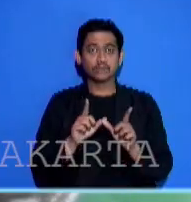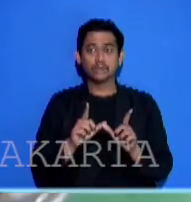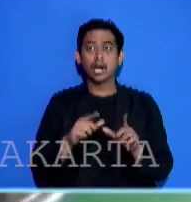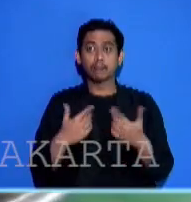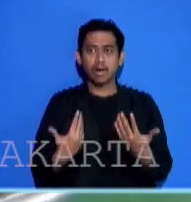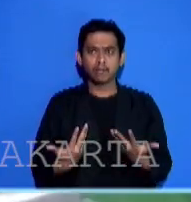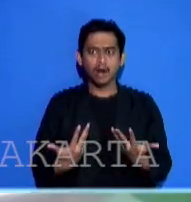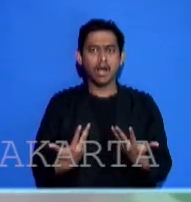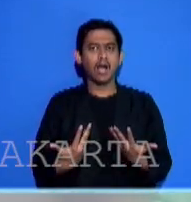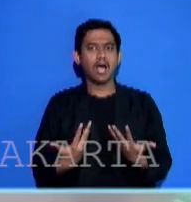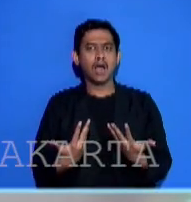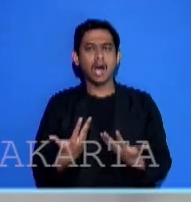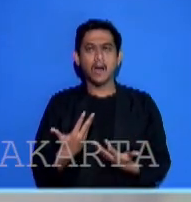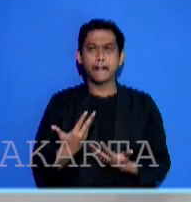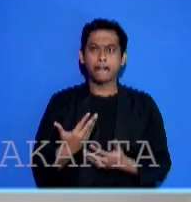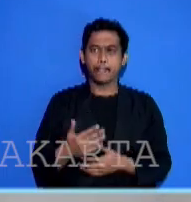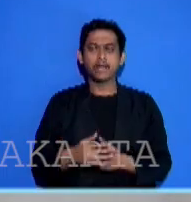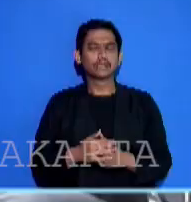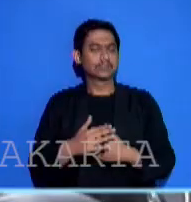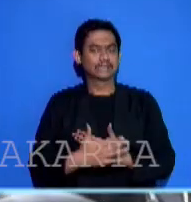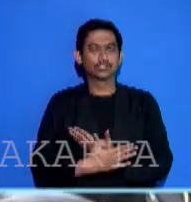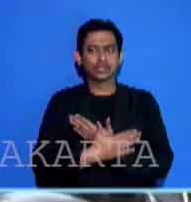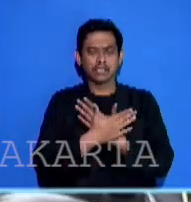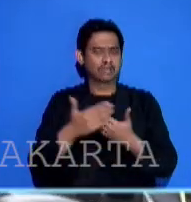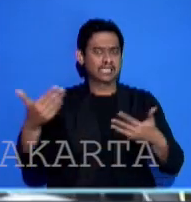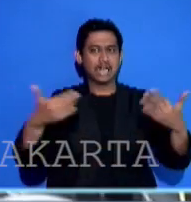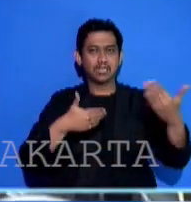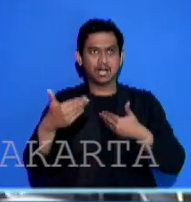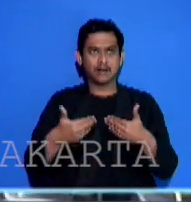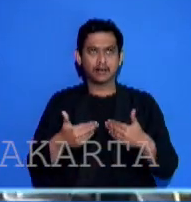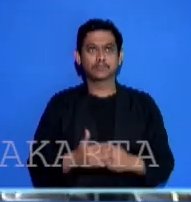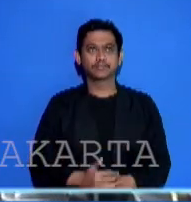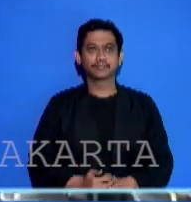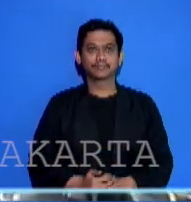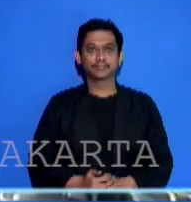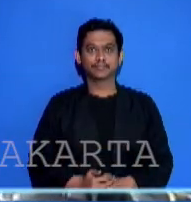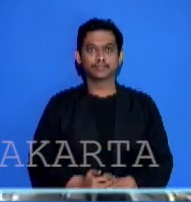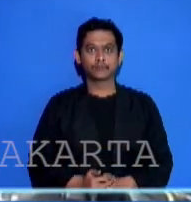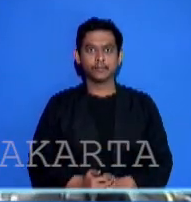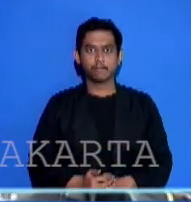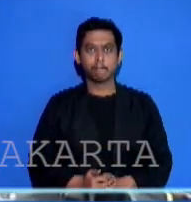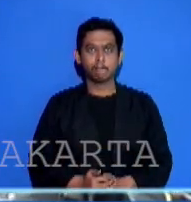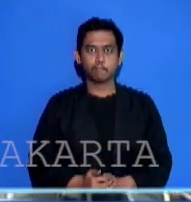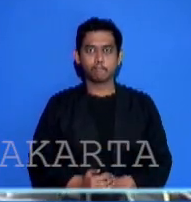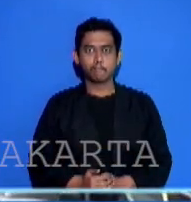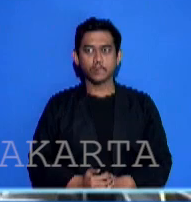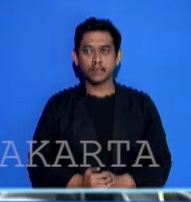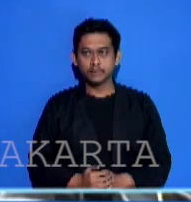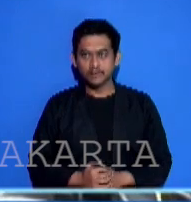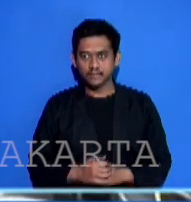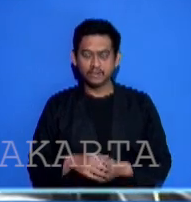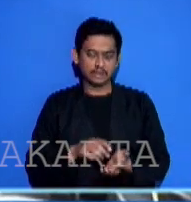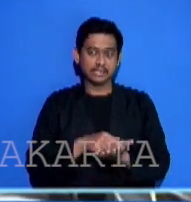sak njawining lalatan sami ngendangi papriran. Panipun legondo, linding doro, sambel